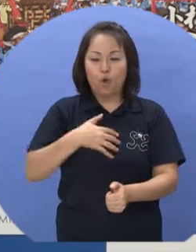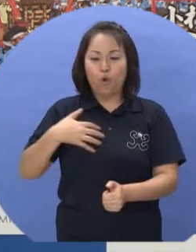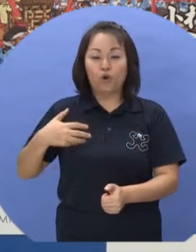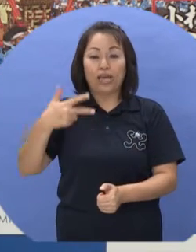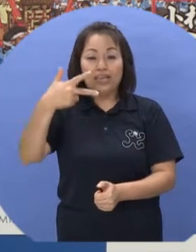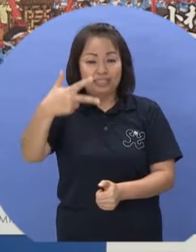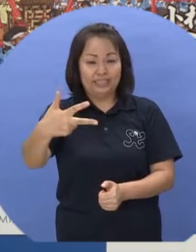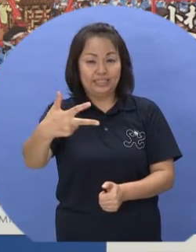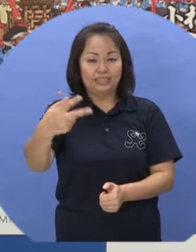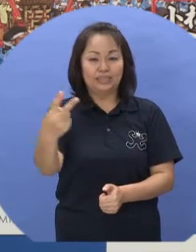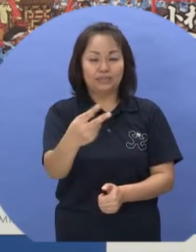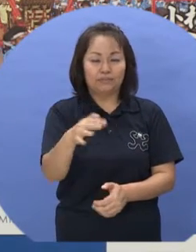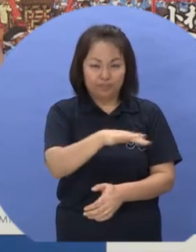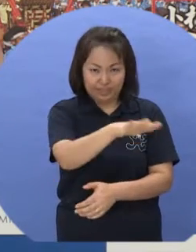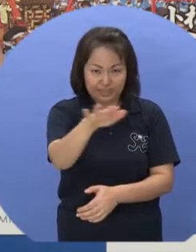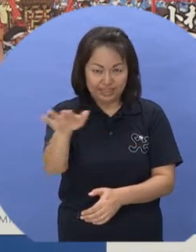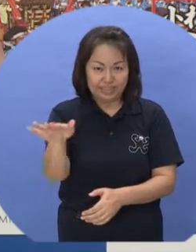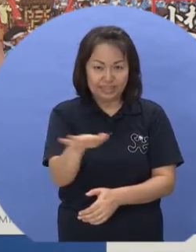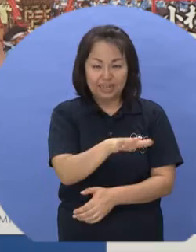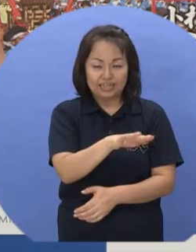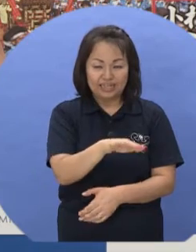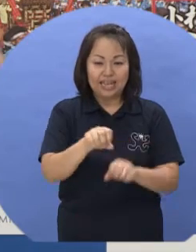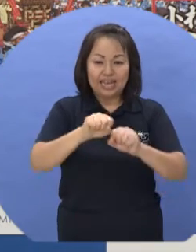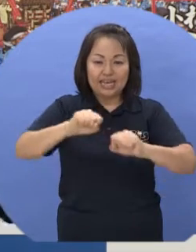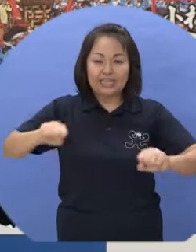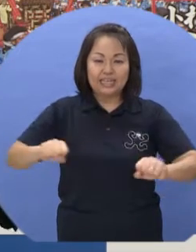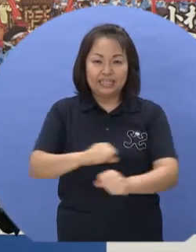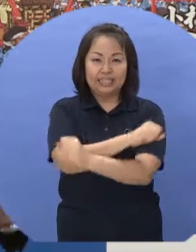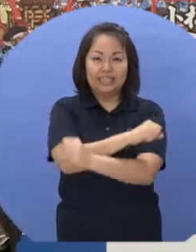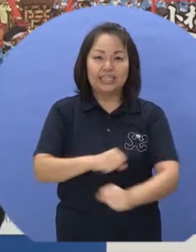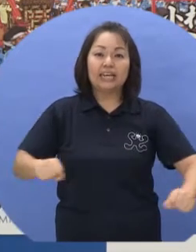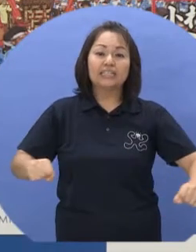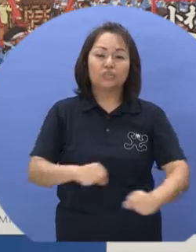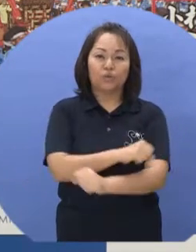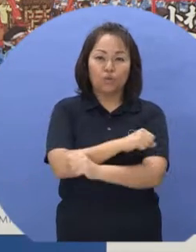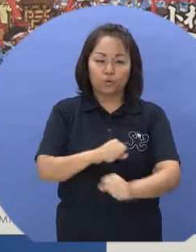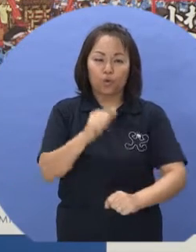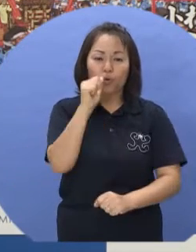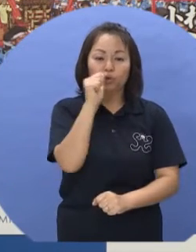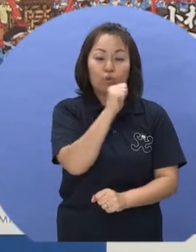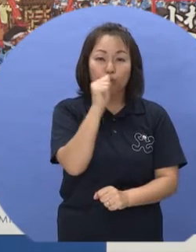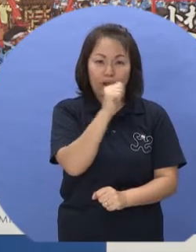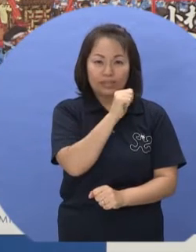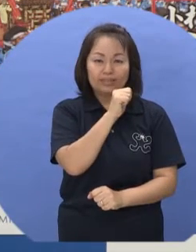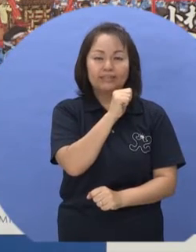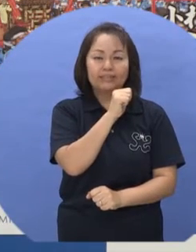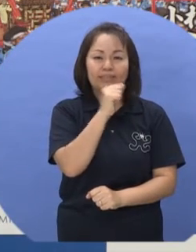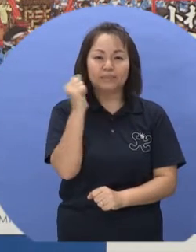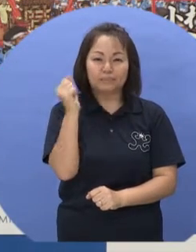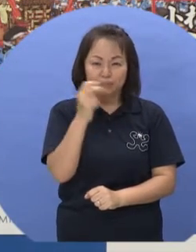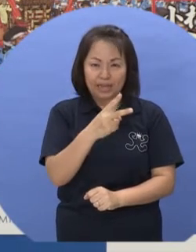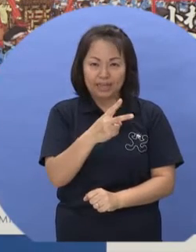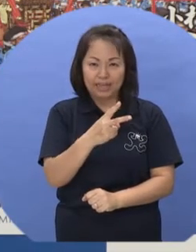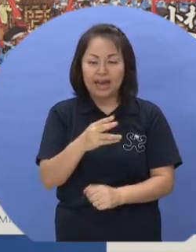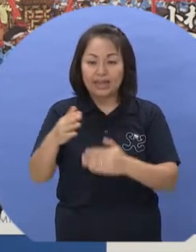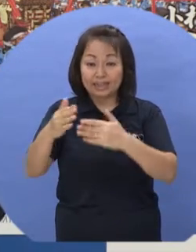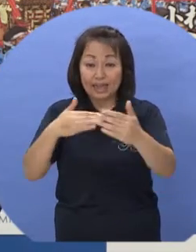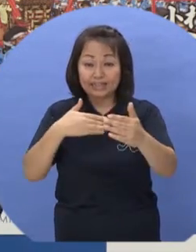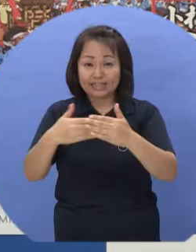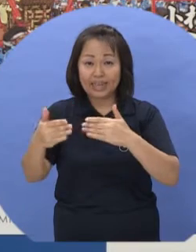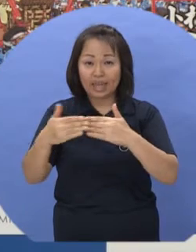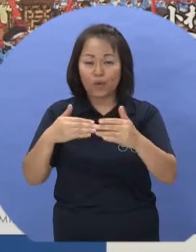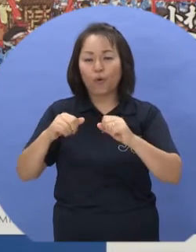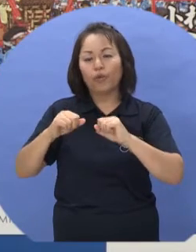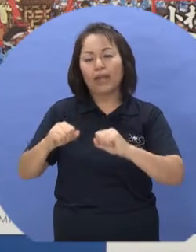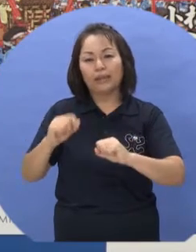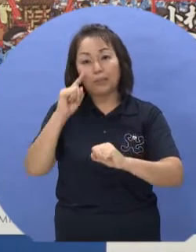ね、このきららか射水100歳体操の紹介や、この実際の体験をしてい